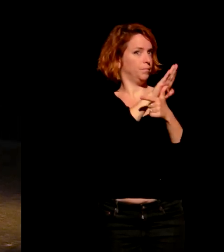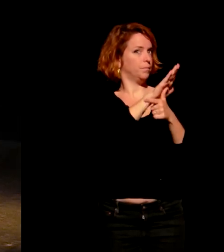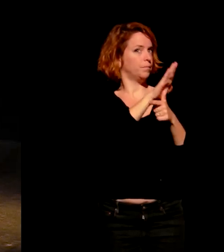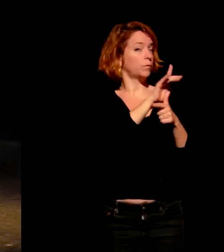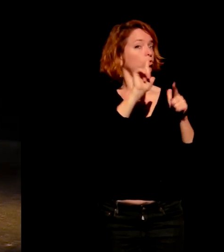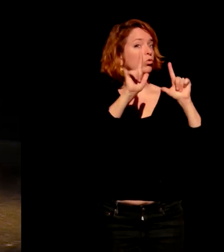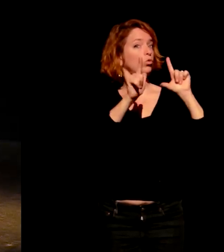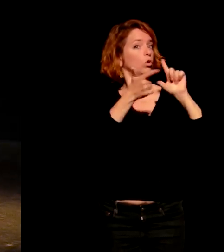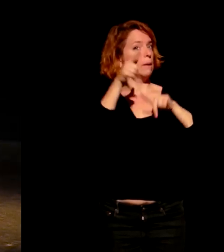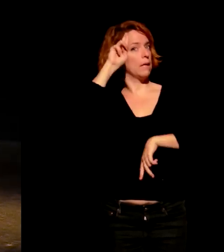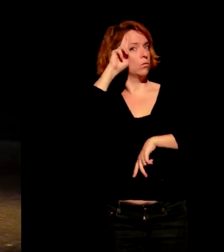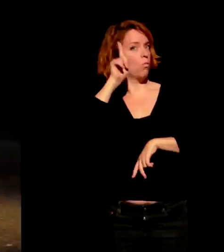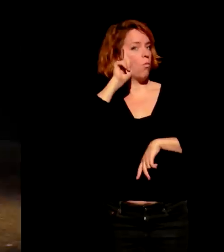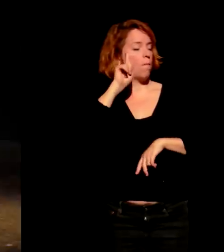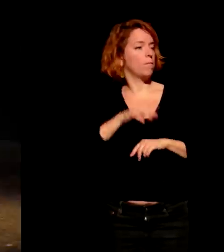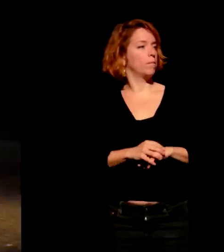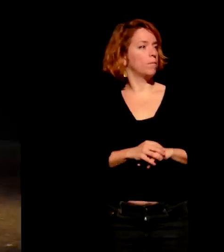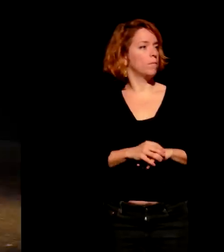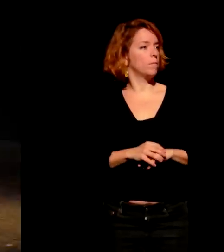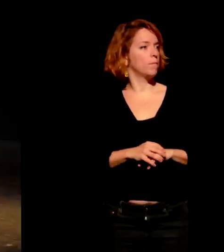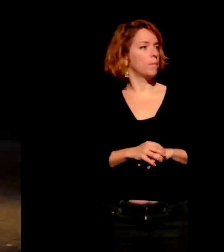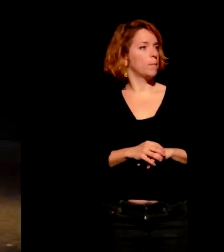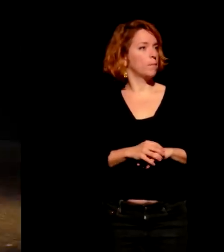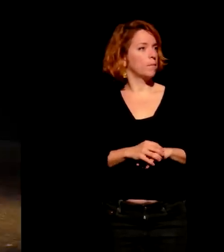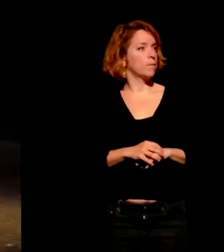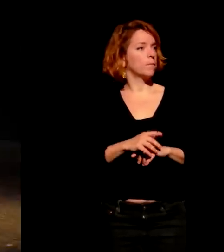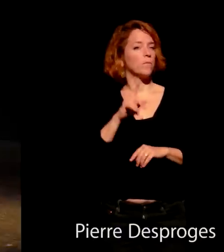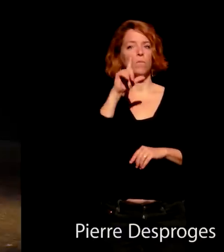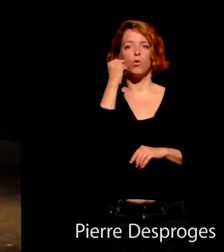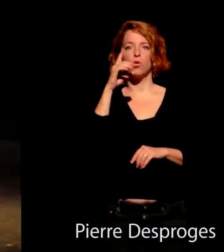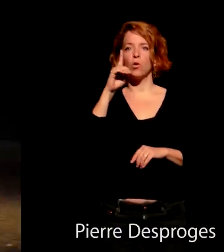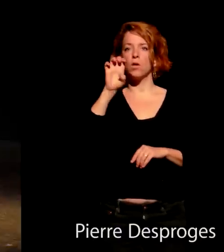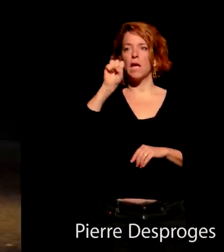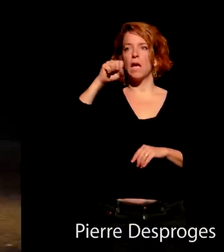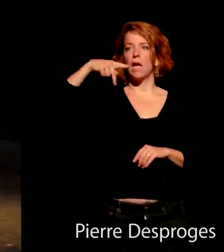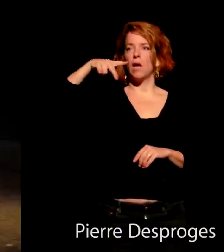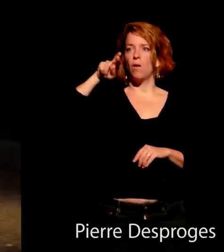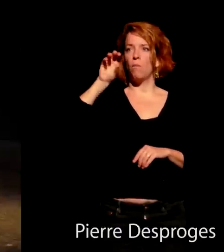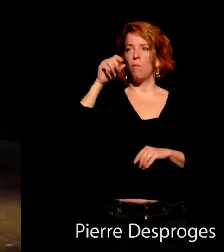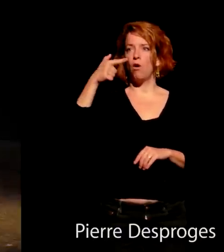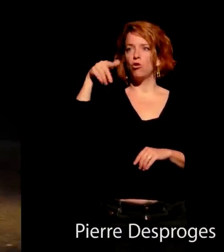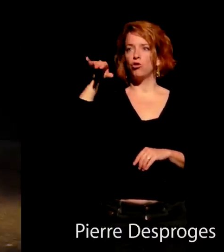que le racisme anti-blanc n'existe pas. Et cette deuxième raison, elle nous est donnée par Pierre Desproges.